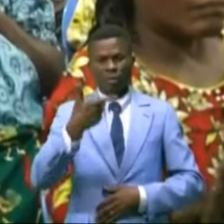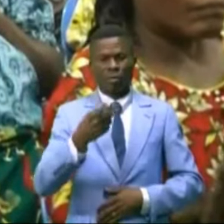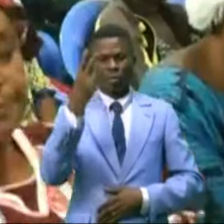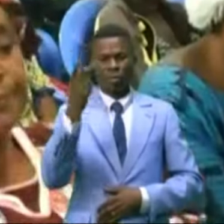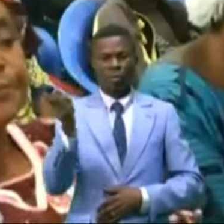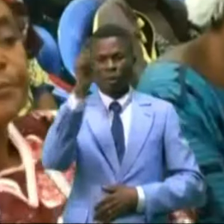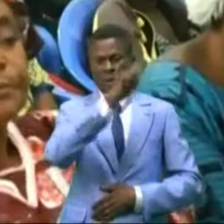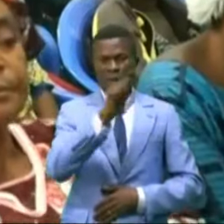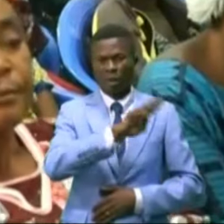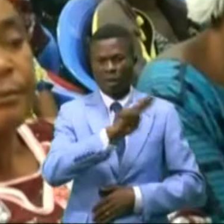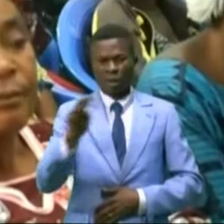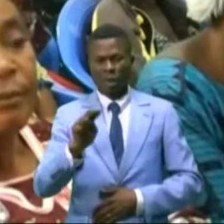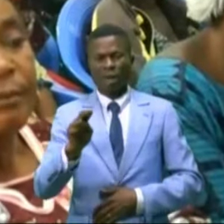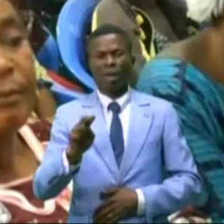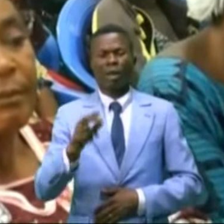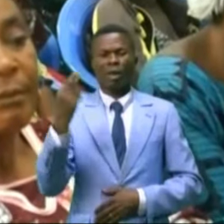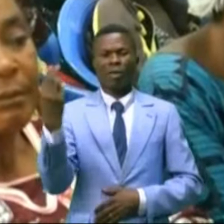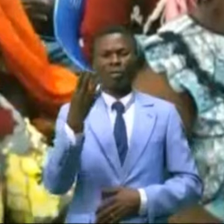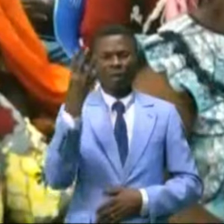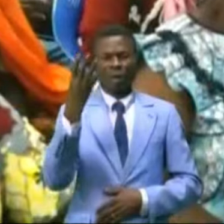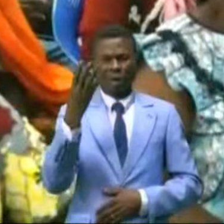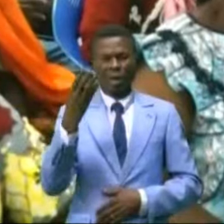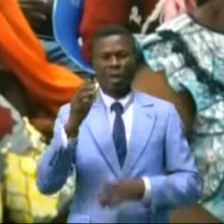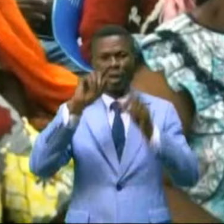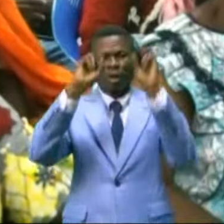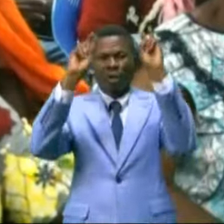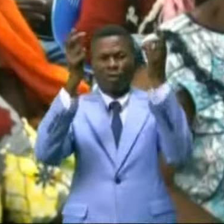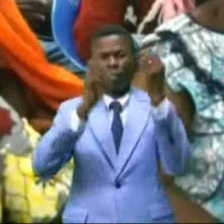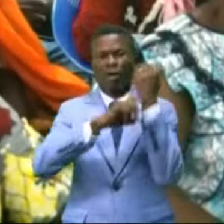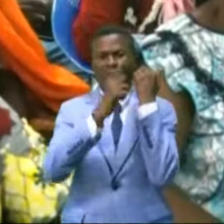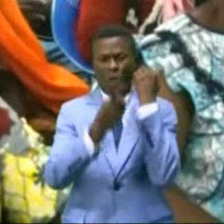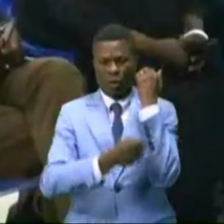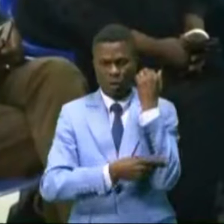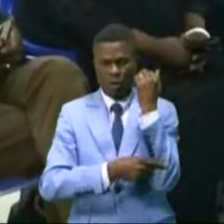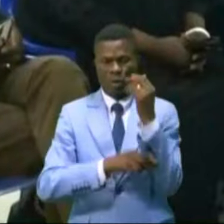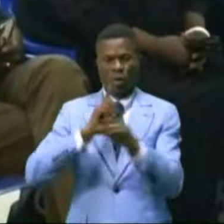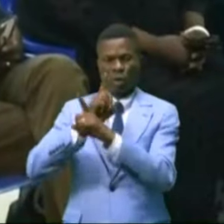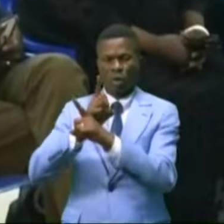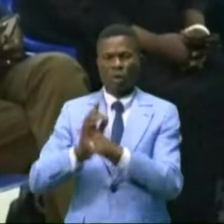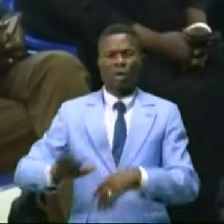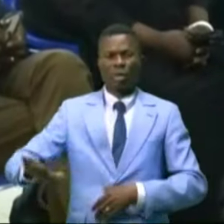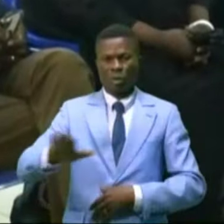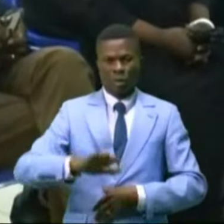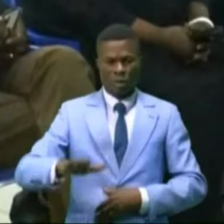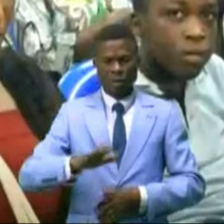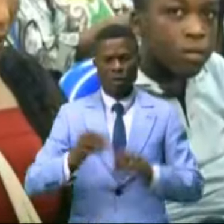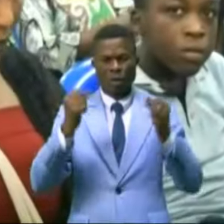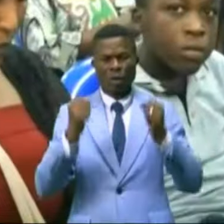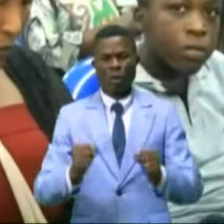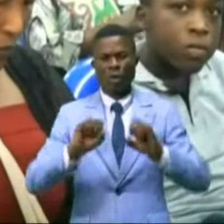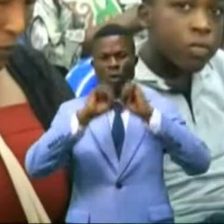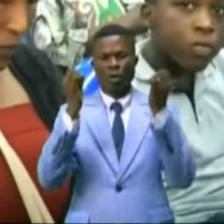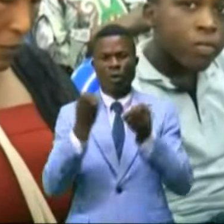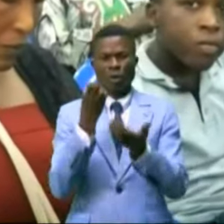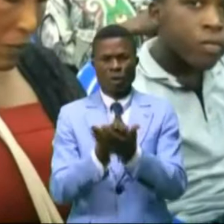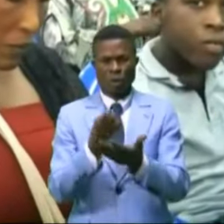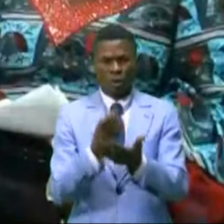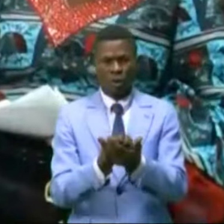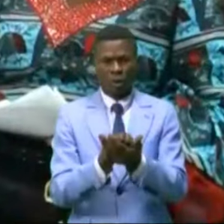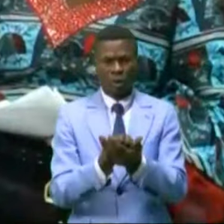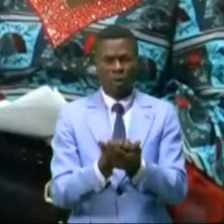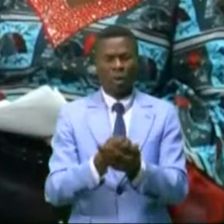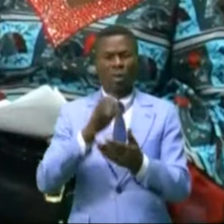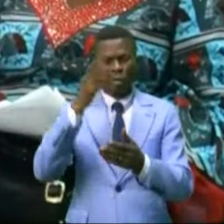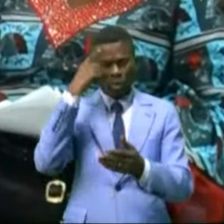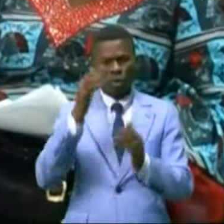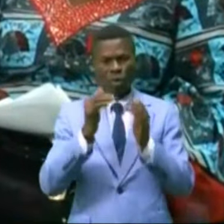avril 2024 à Goma la femme congolaise face aux enjeux de la défense de la patrie et la stabilité socio-économique pour le maintien de la